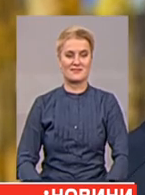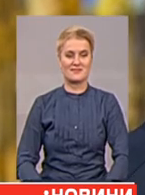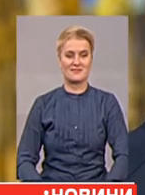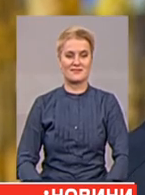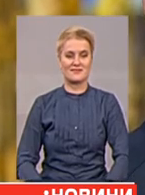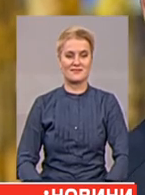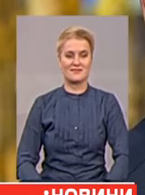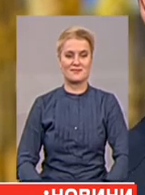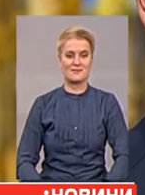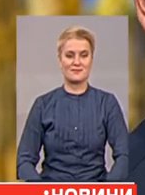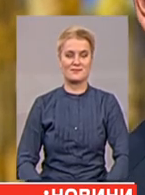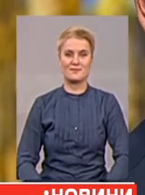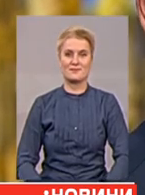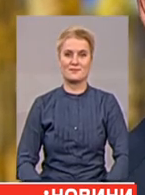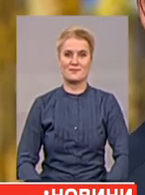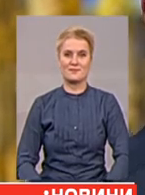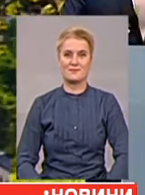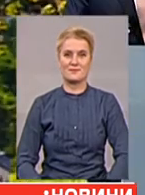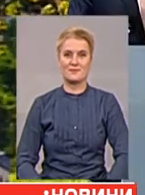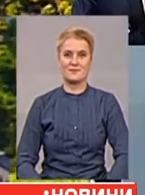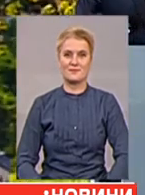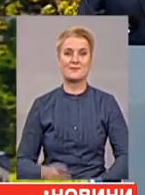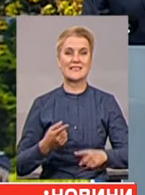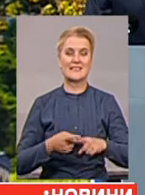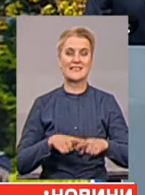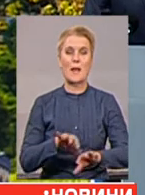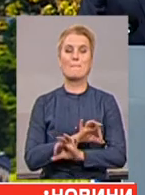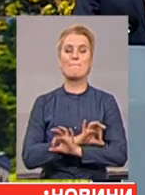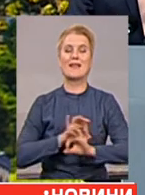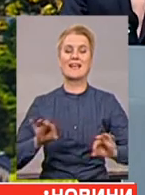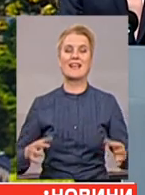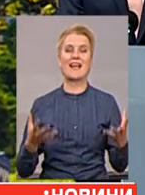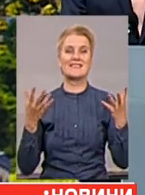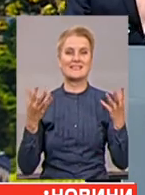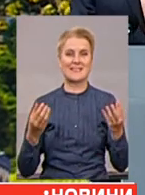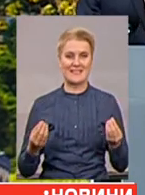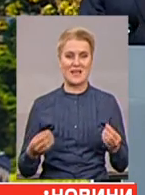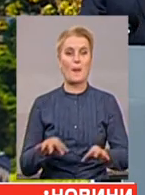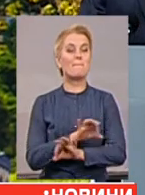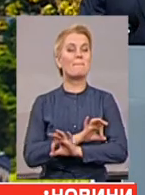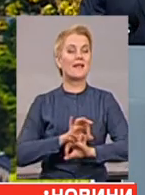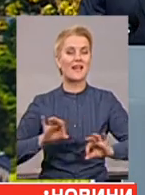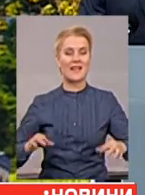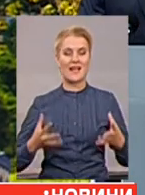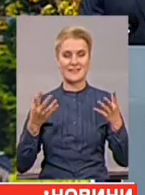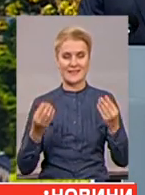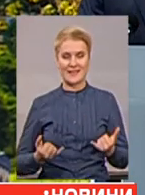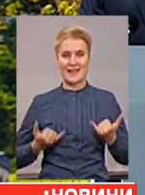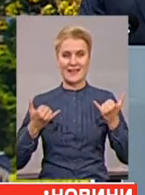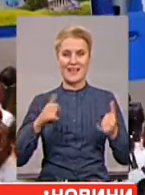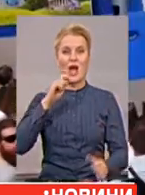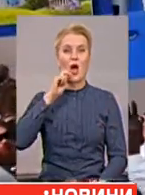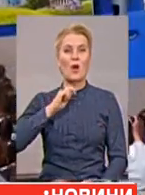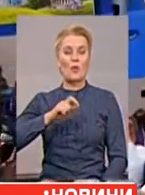susedov, občanov Slovenska. Blahoželáme. To je prekrásny deň. To je prekrásny deň dla Ukrajincov, ale to je